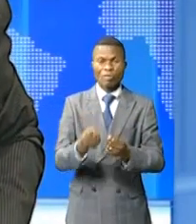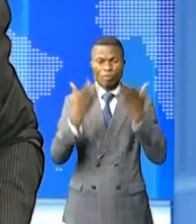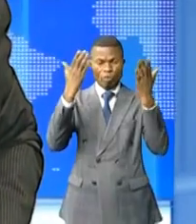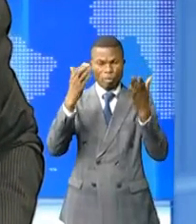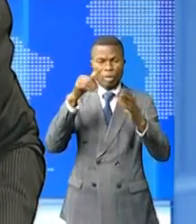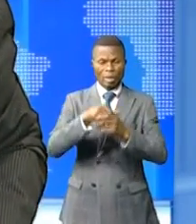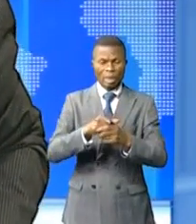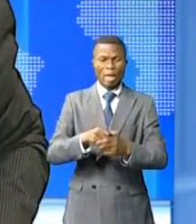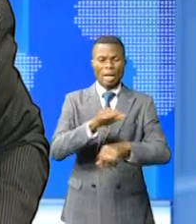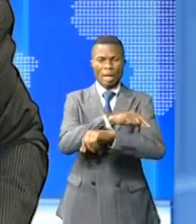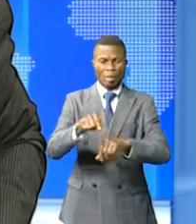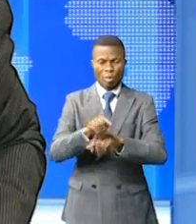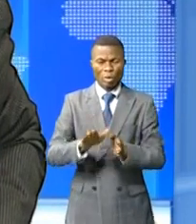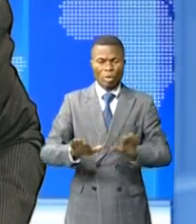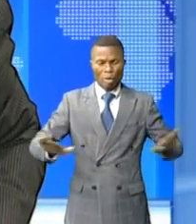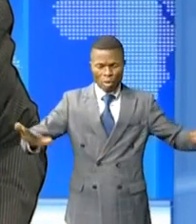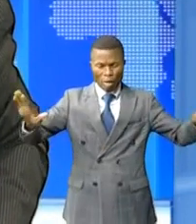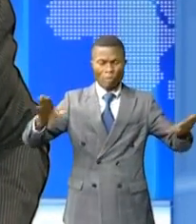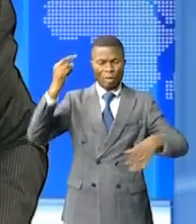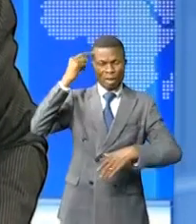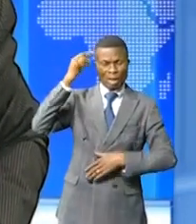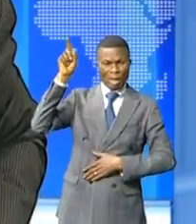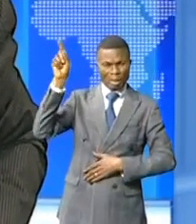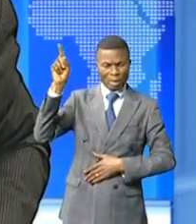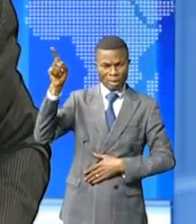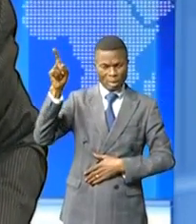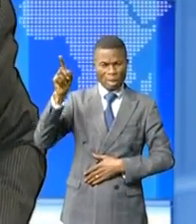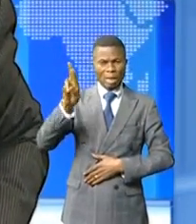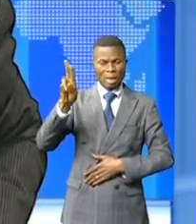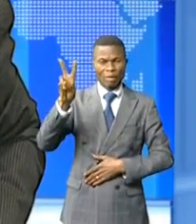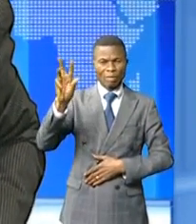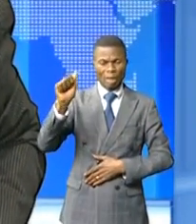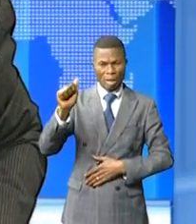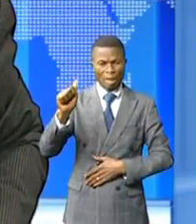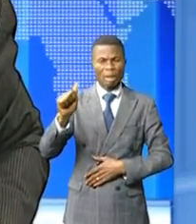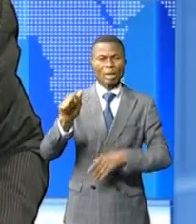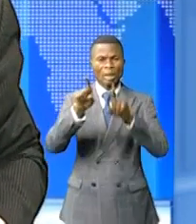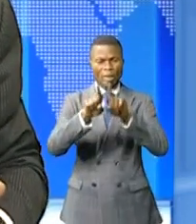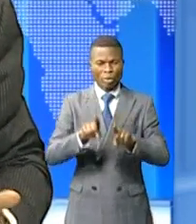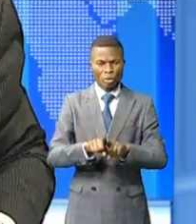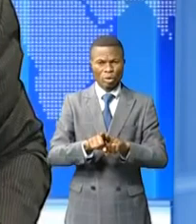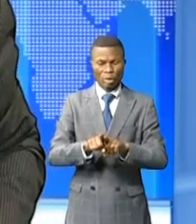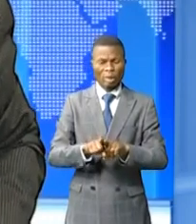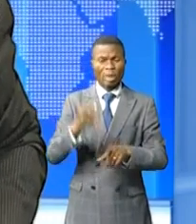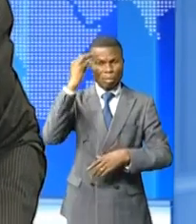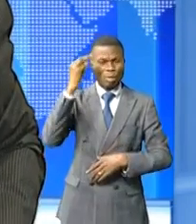déclaré aux installations de la direction générale de la régie des voies aérienne, RVA, où le